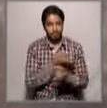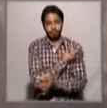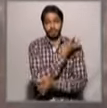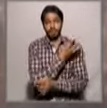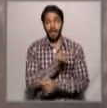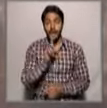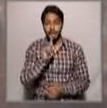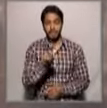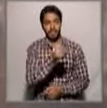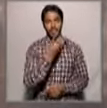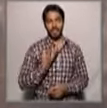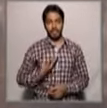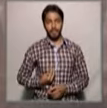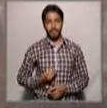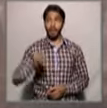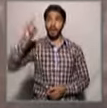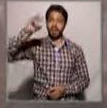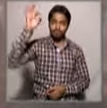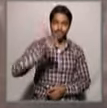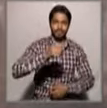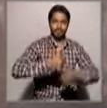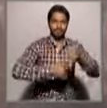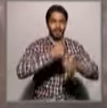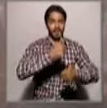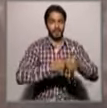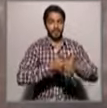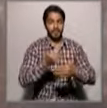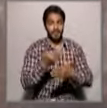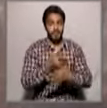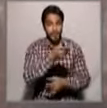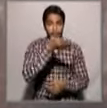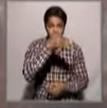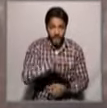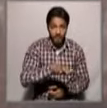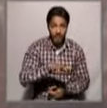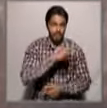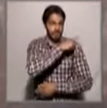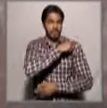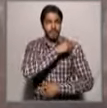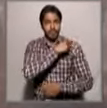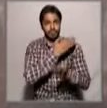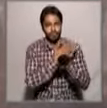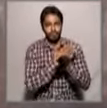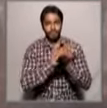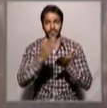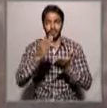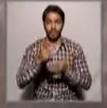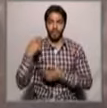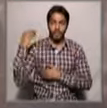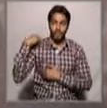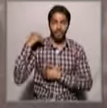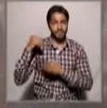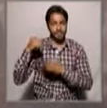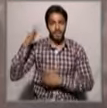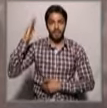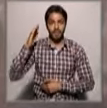ولكن أطمئنك البلاء في مثل هذه الحالات قبل الموت يرفع الدرجات ويكفر السيئات. فقد قال أسعد الخلق صلى الله عليه وآله